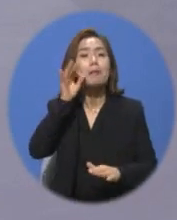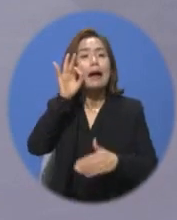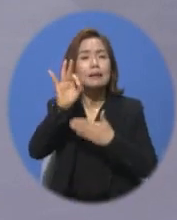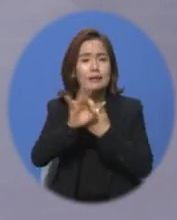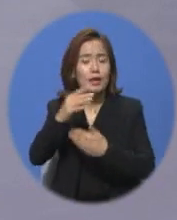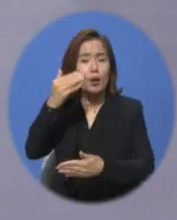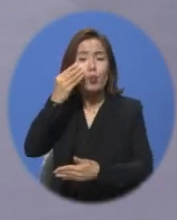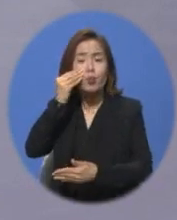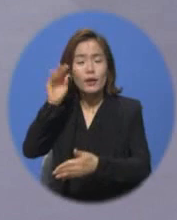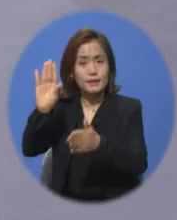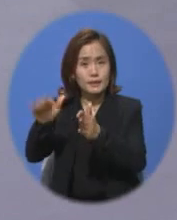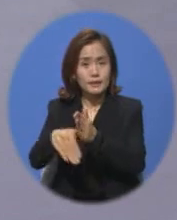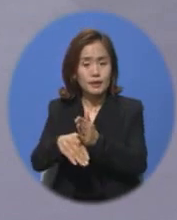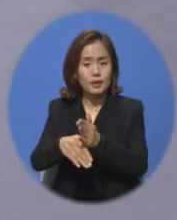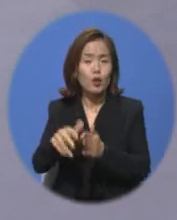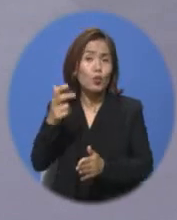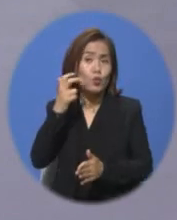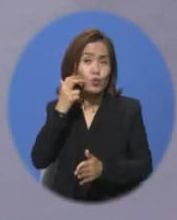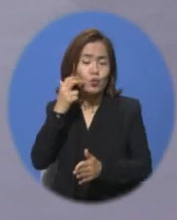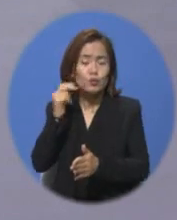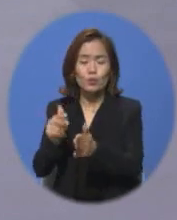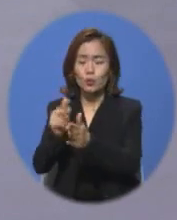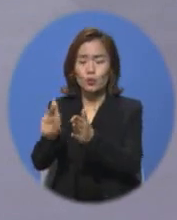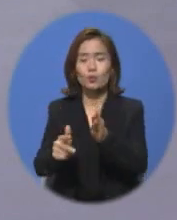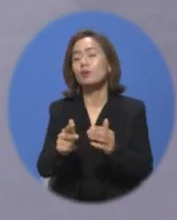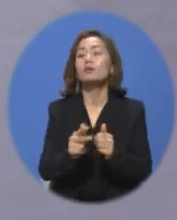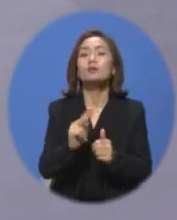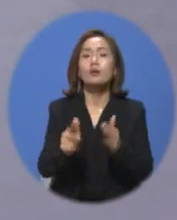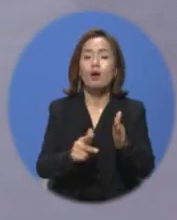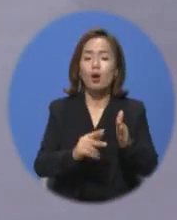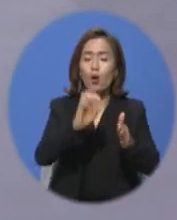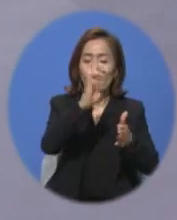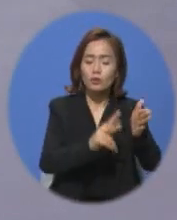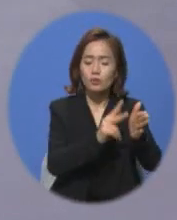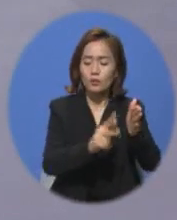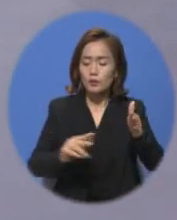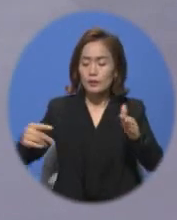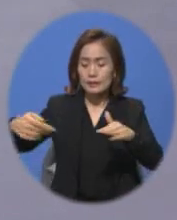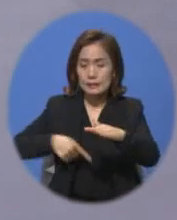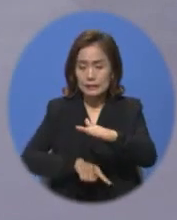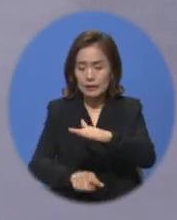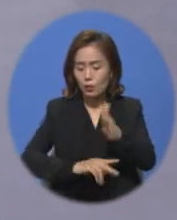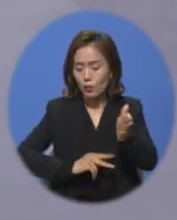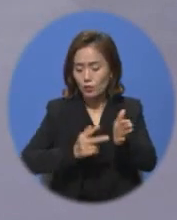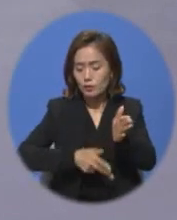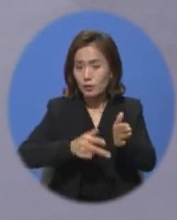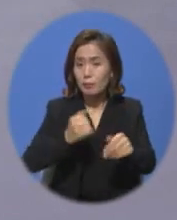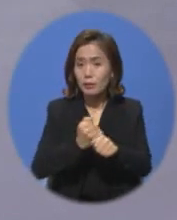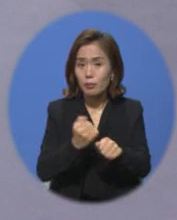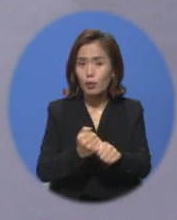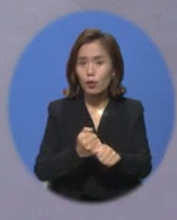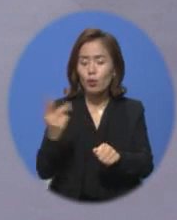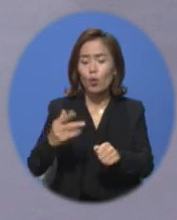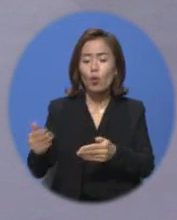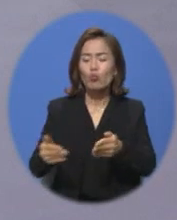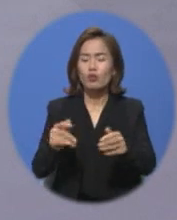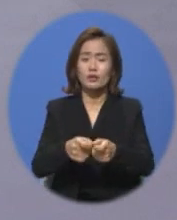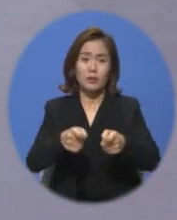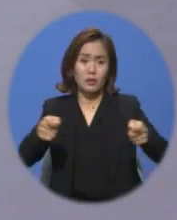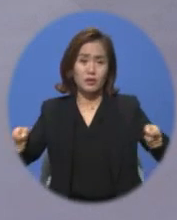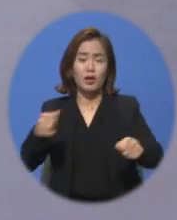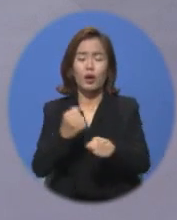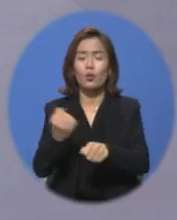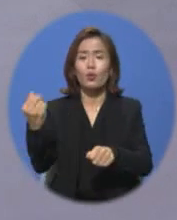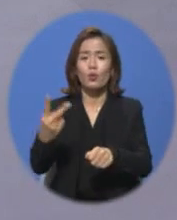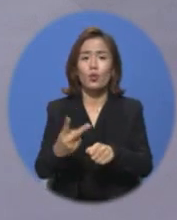홍정역에서광주역까지지하철을건설해야한다고생각합니다 .저는또한 그린로드를